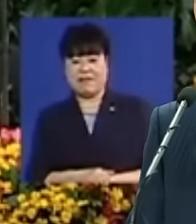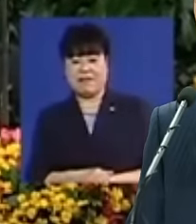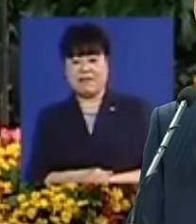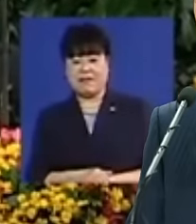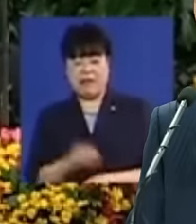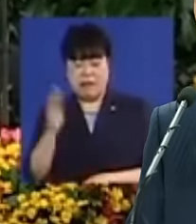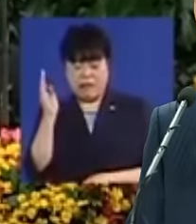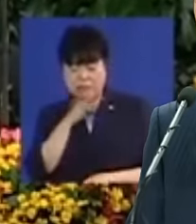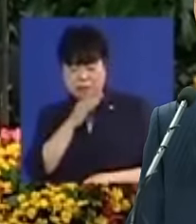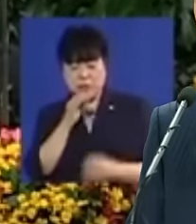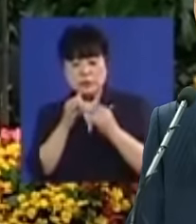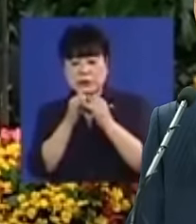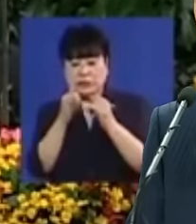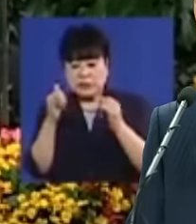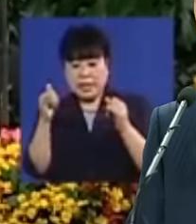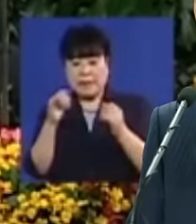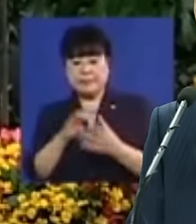악질인 사람,